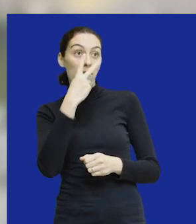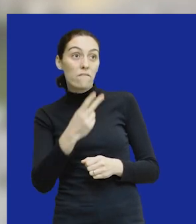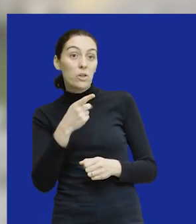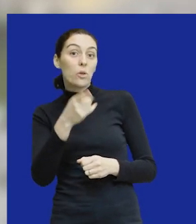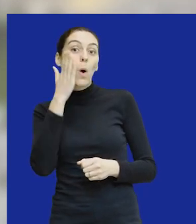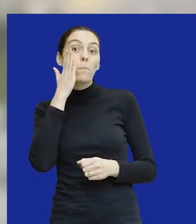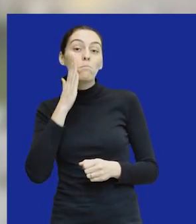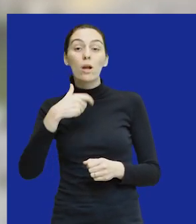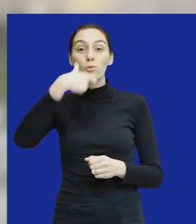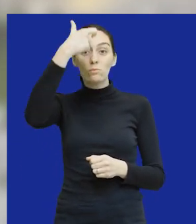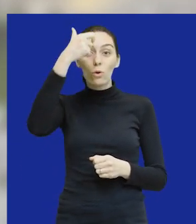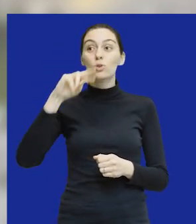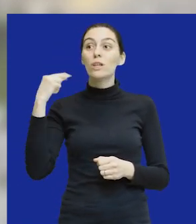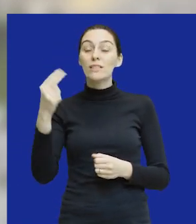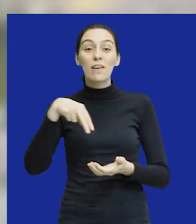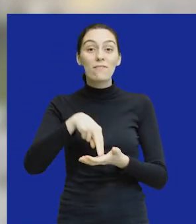veseli, nasmijani.